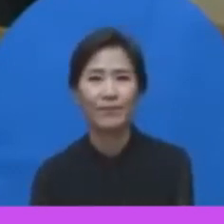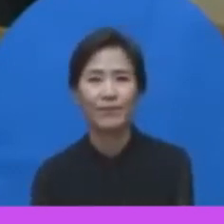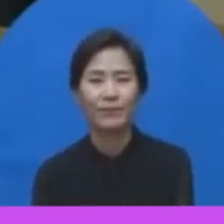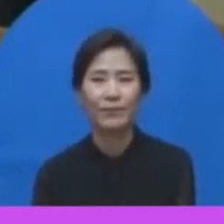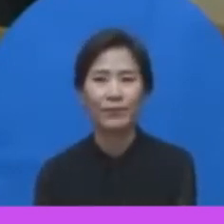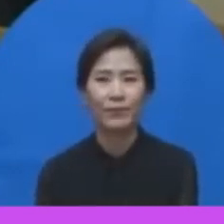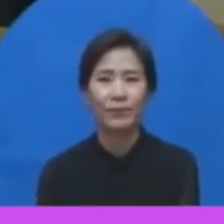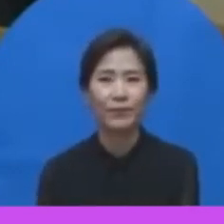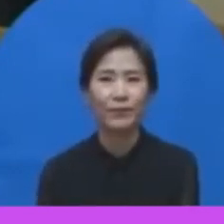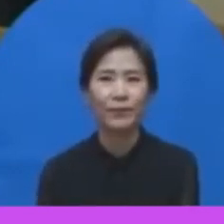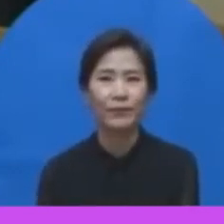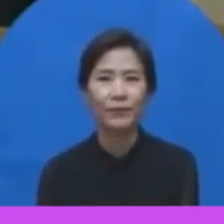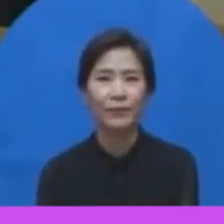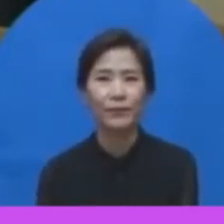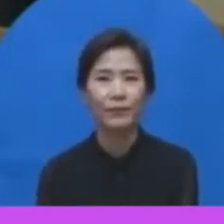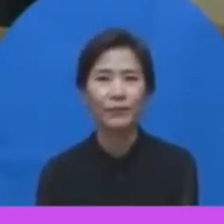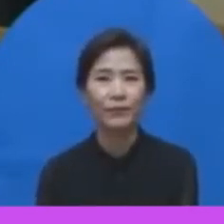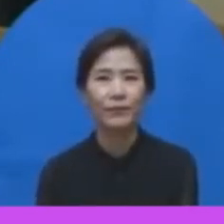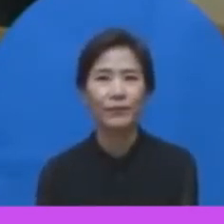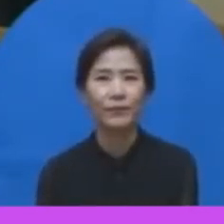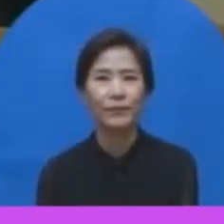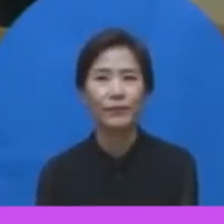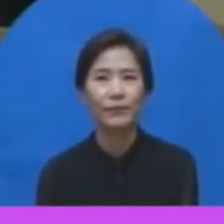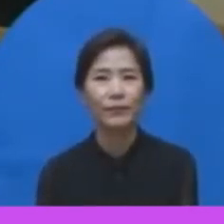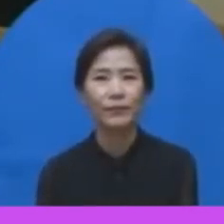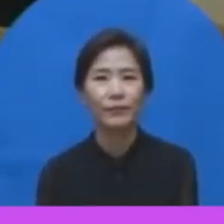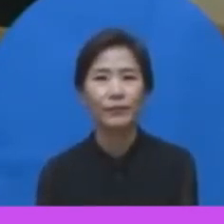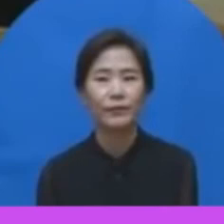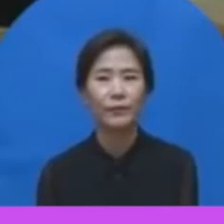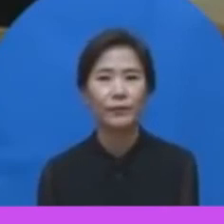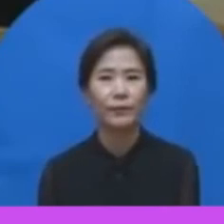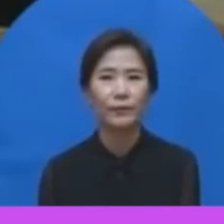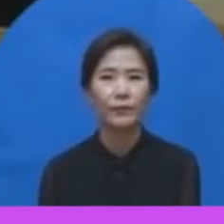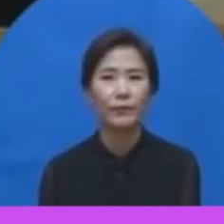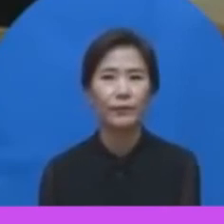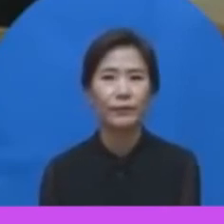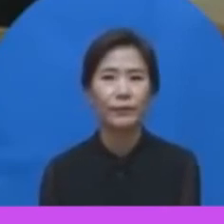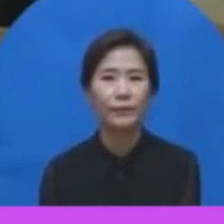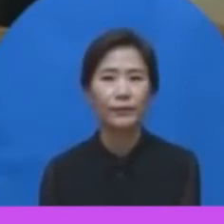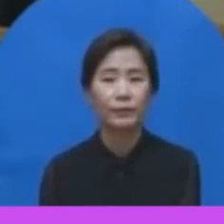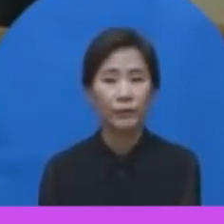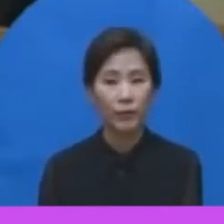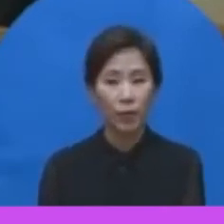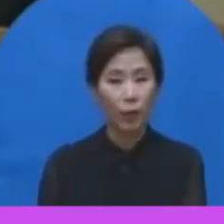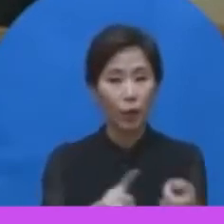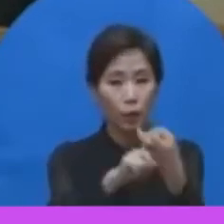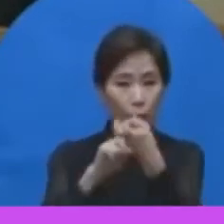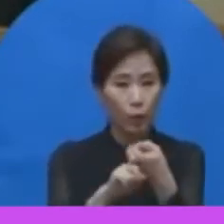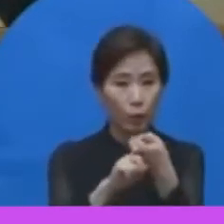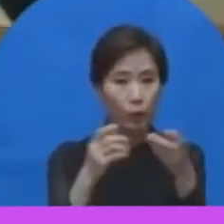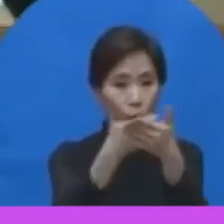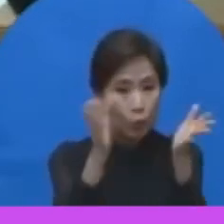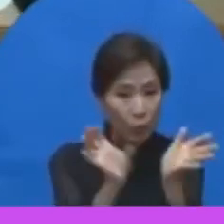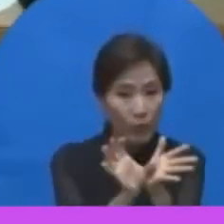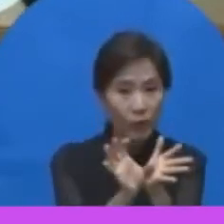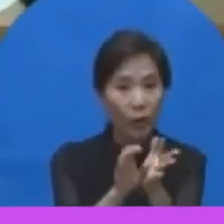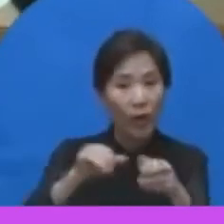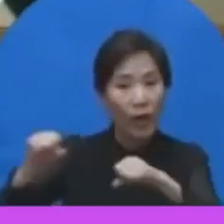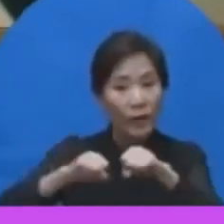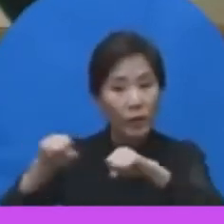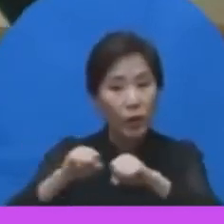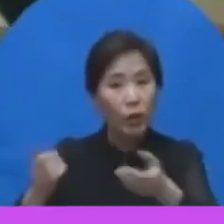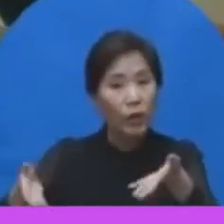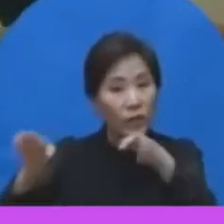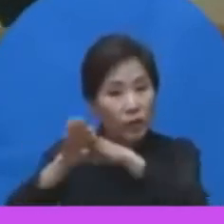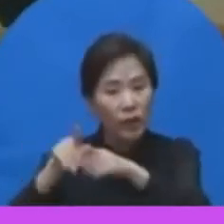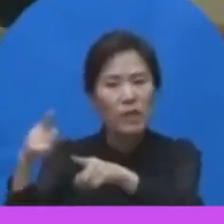차원에서 교부 처리를 좀 하고 있지 않은가. 그래서 그런 것들은 당연히 노동조합의 행정관청의 의무사항으로도 볼 수